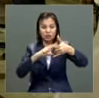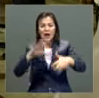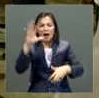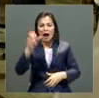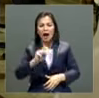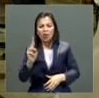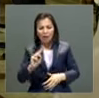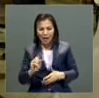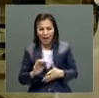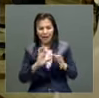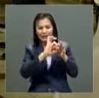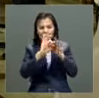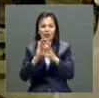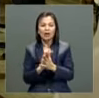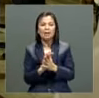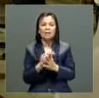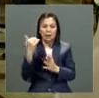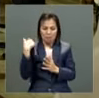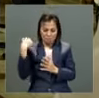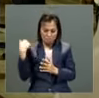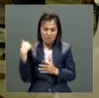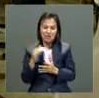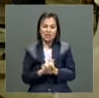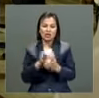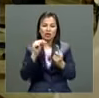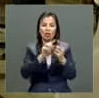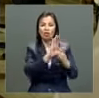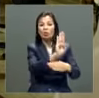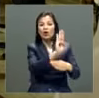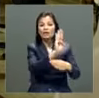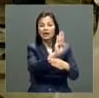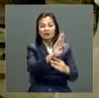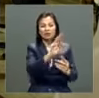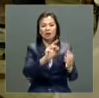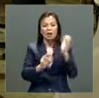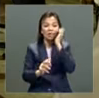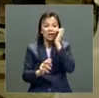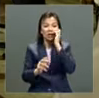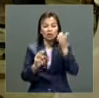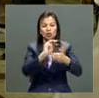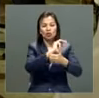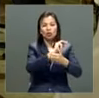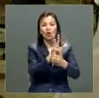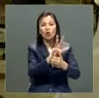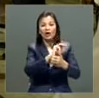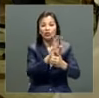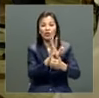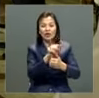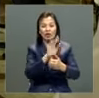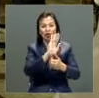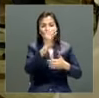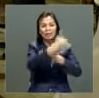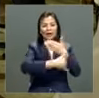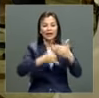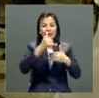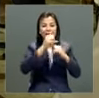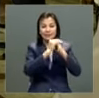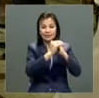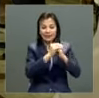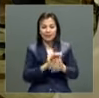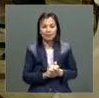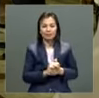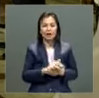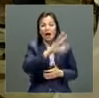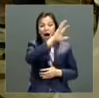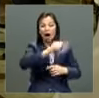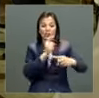าซอฟต์แวร์ตัวหนึ่งนะครับซึ่งทางบริษัทหัวเว่ยเทคโนโลยีประเทศไทยจำกัดสนับสนุนนะครับมาบว